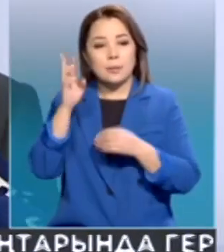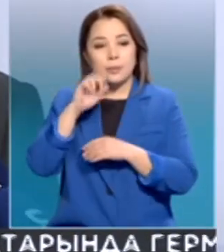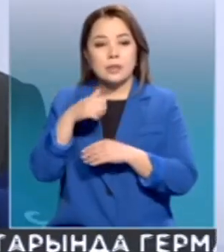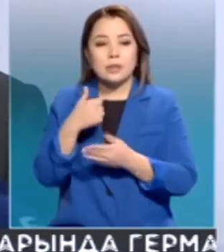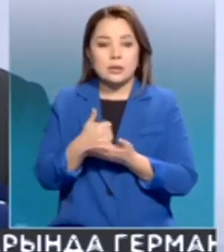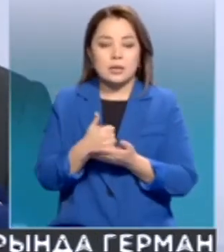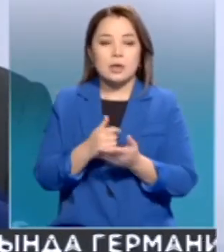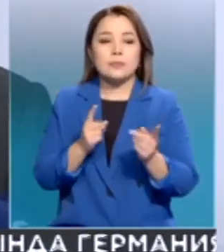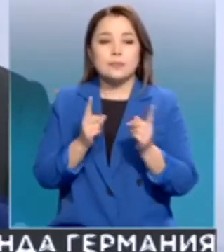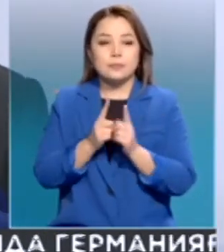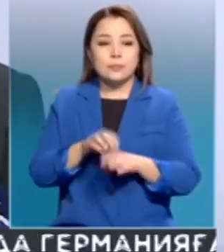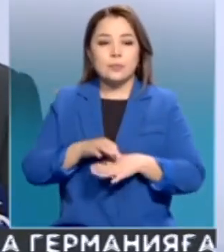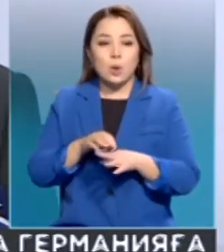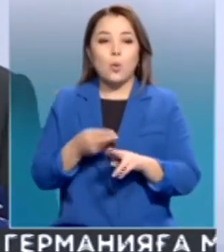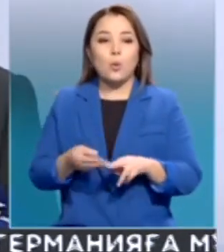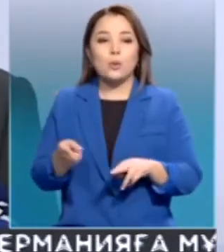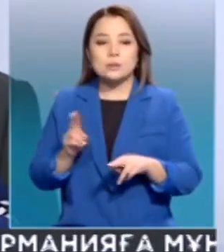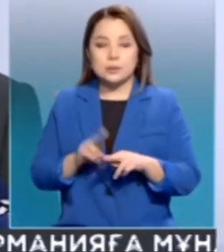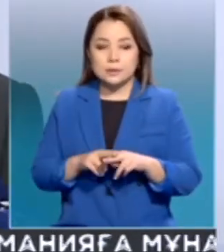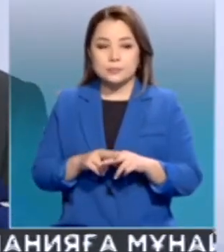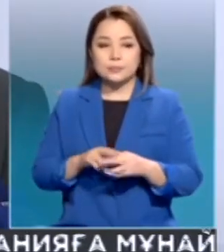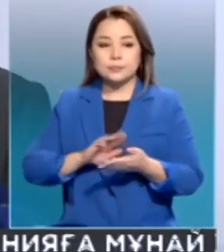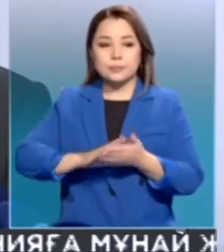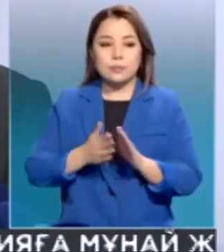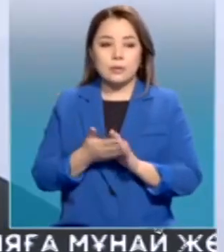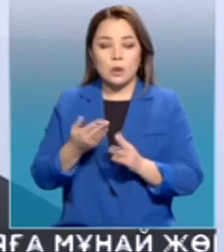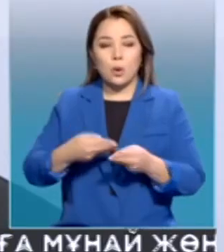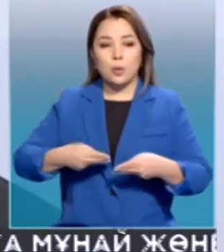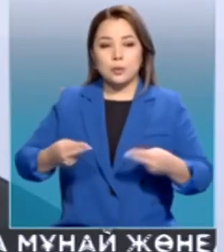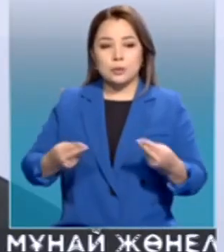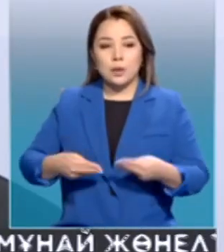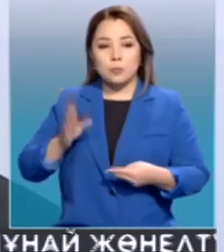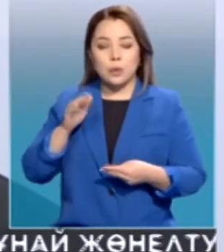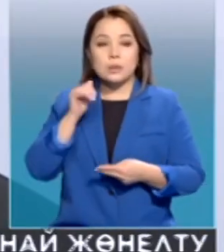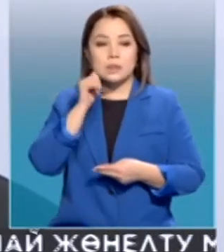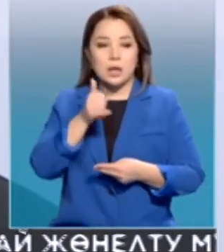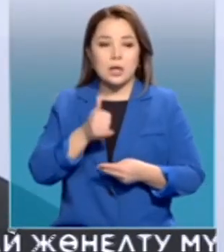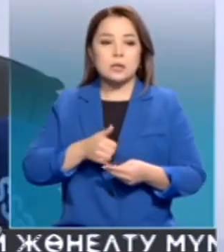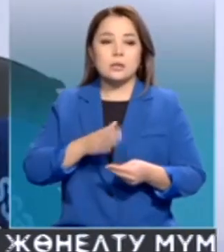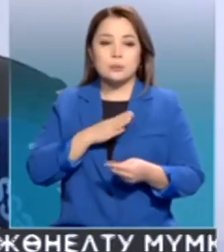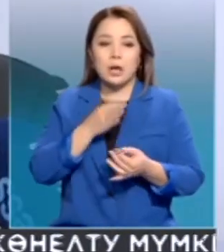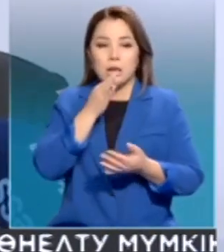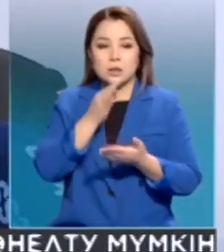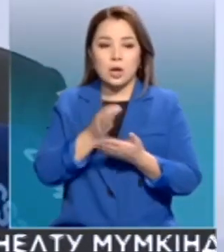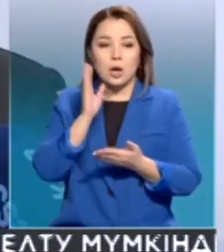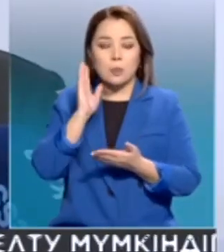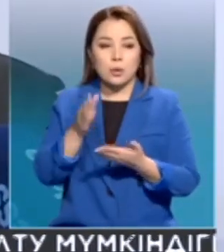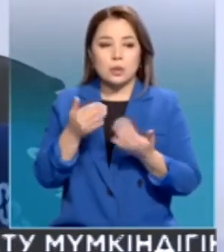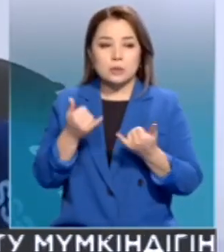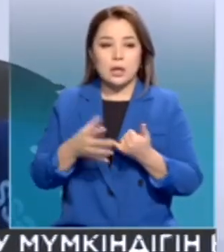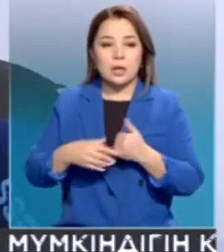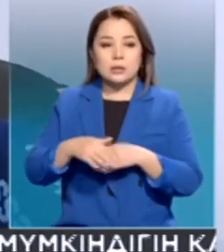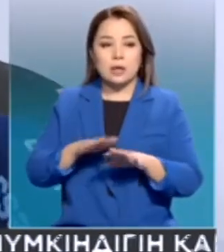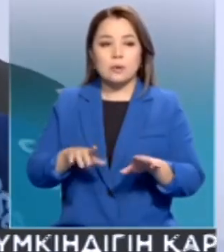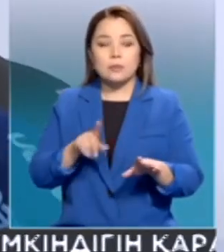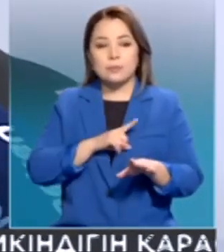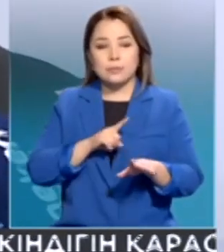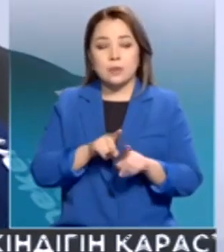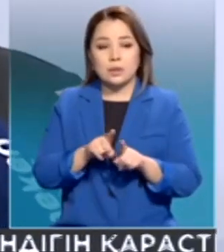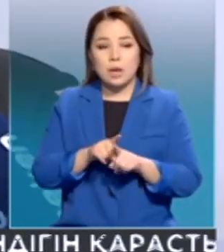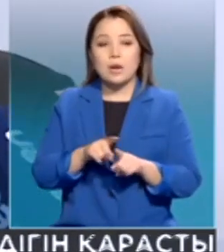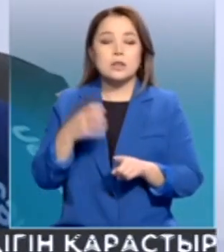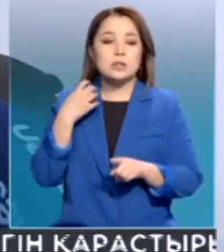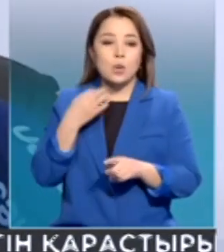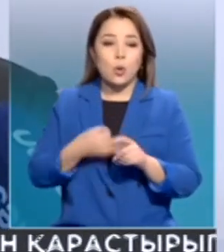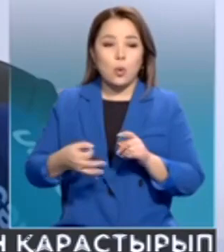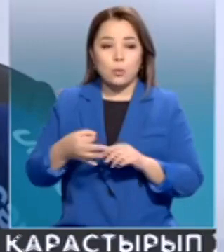көзінше біздер осы келісім шартқа қол қоямыз. Ертең құрылысқа жол беретін боламыз. Жызақ өңірі біздің